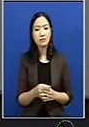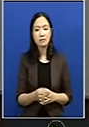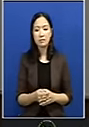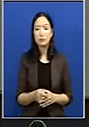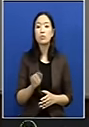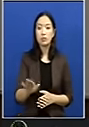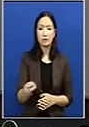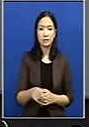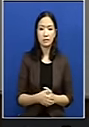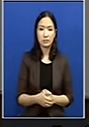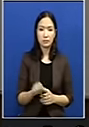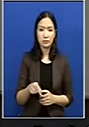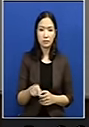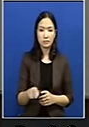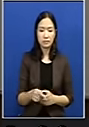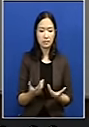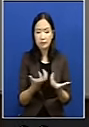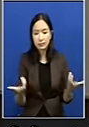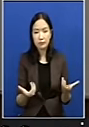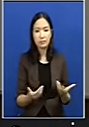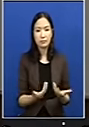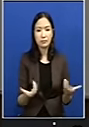ออ่ะหรือเธอคนละสื่ออีก